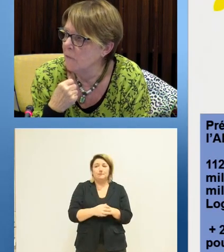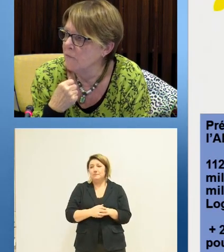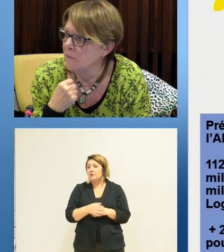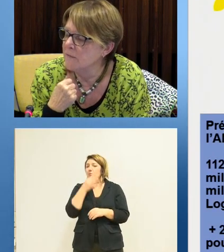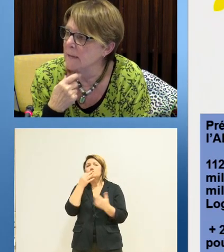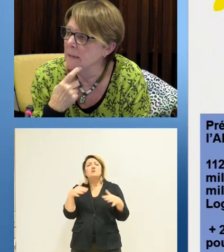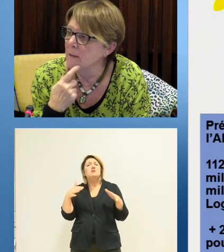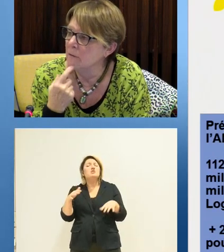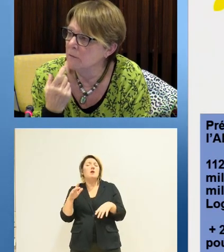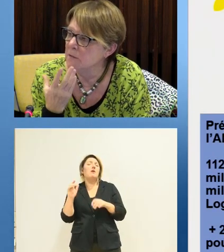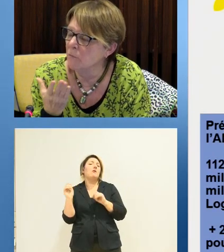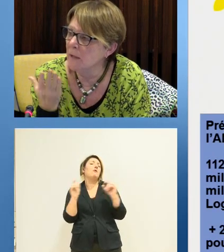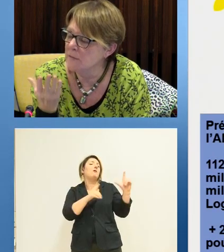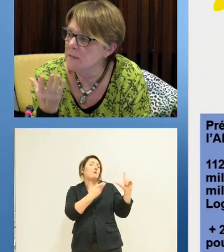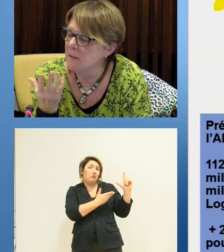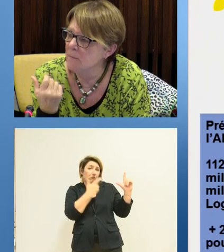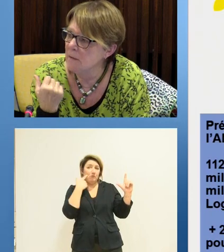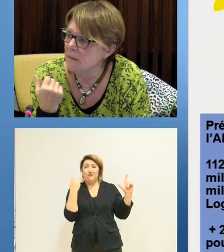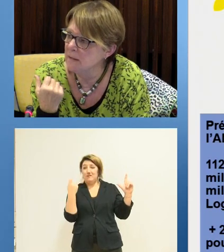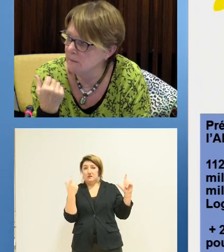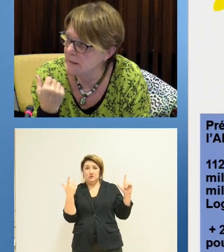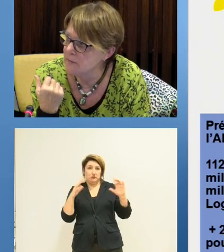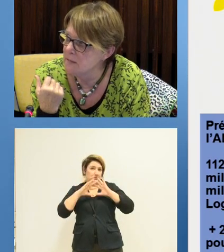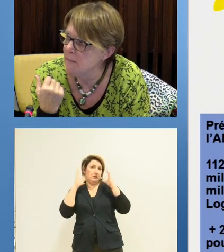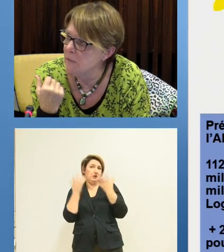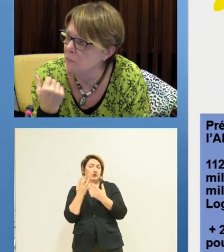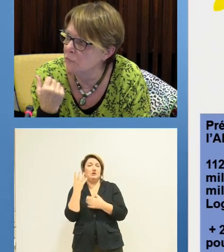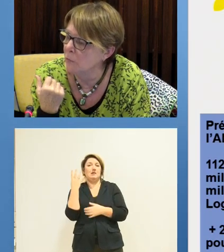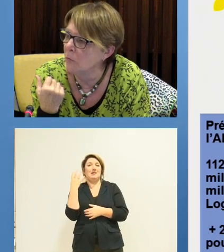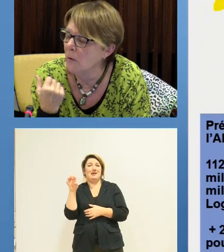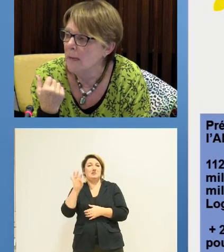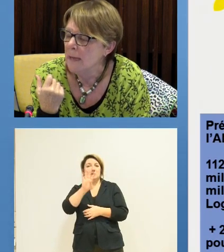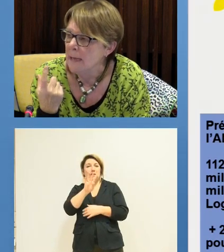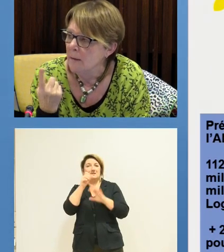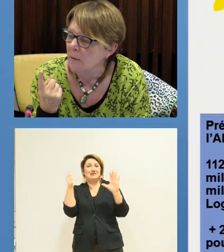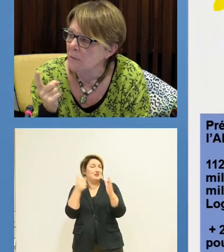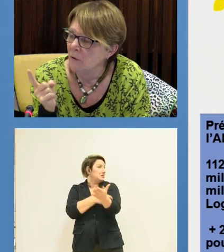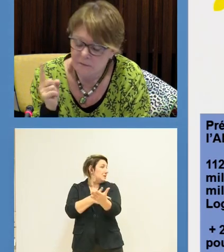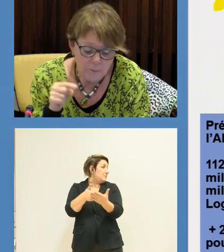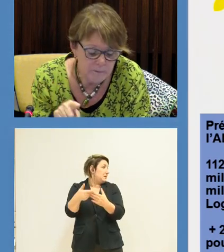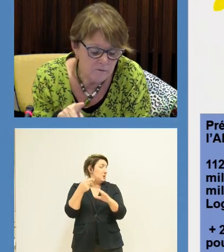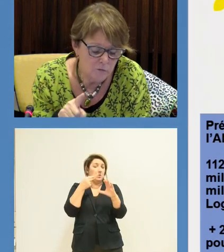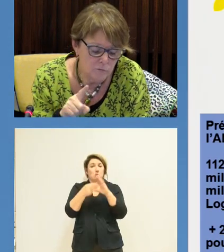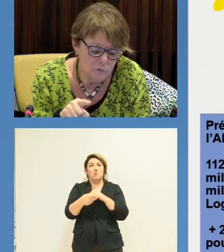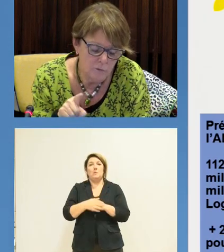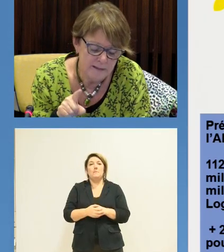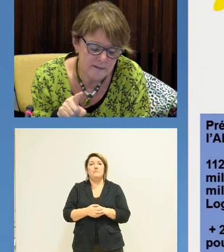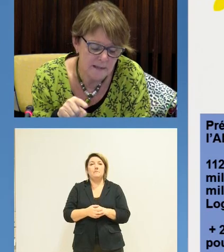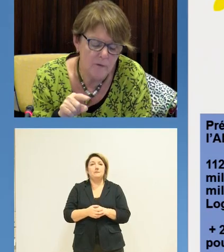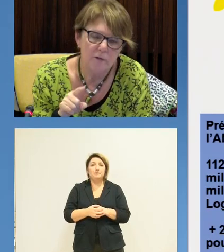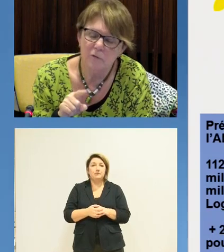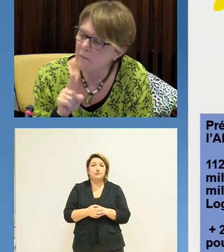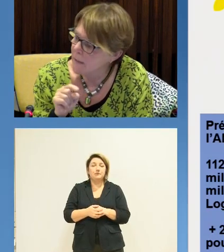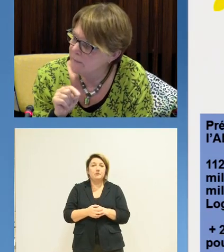repère financiers sont 46 me 446 millions d'euros dans un premier temps nous donnons